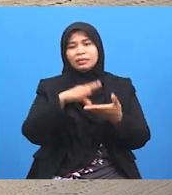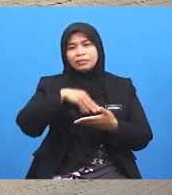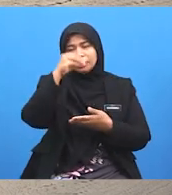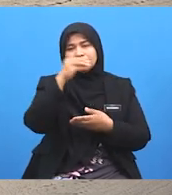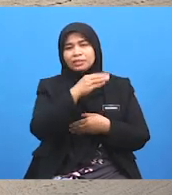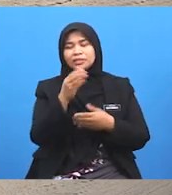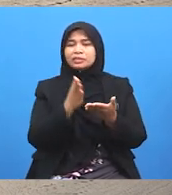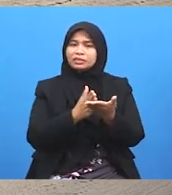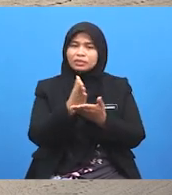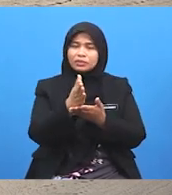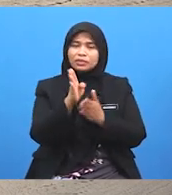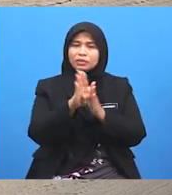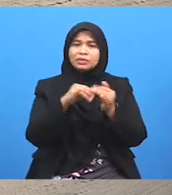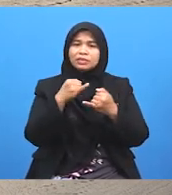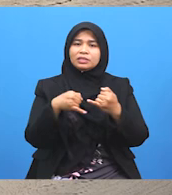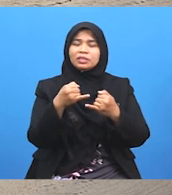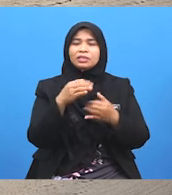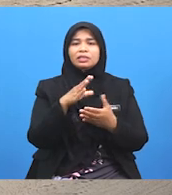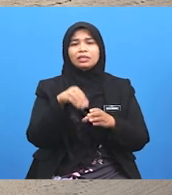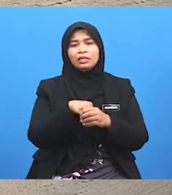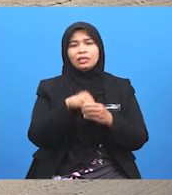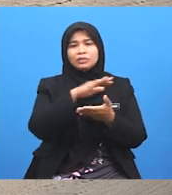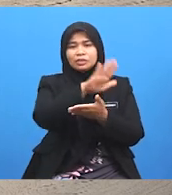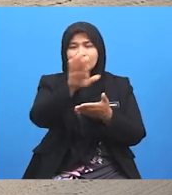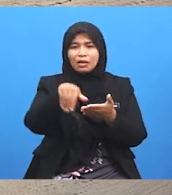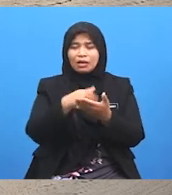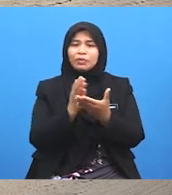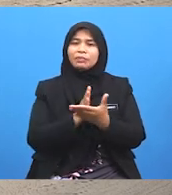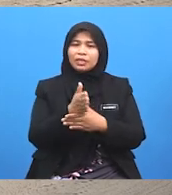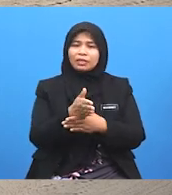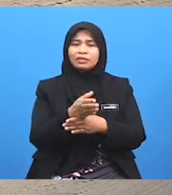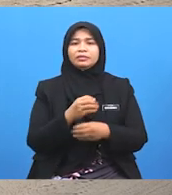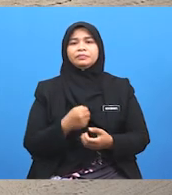seterusnya berjaya dalam semua bidang yang diceburi.